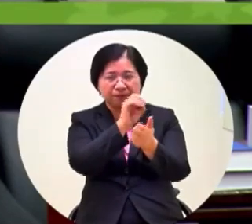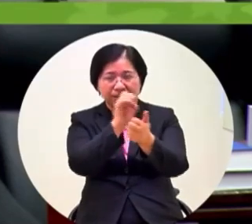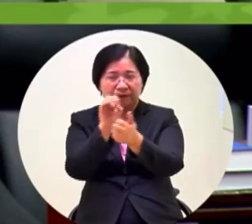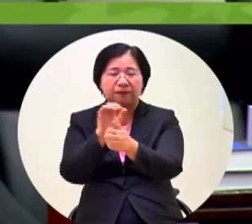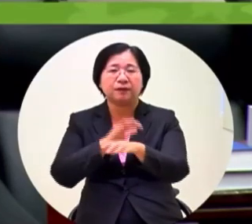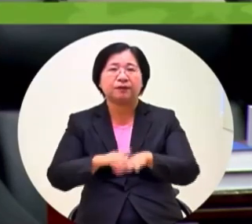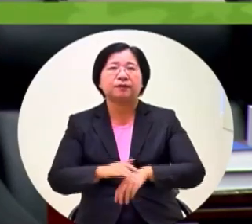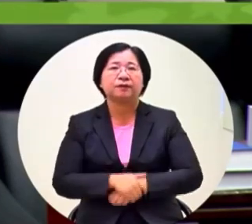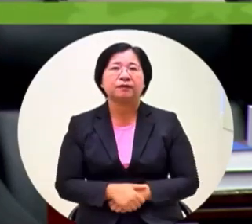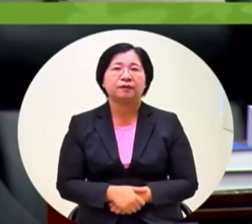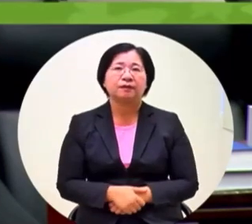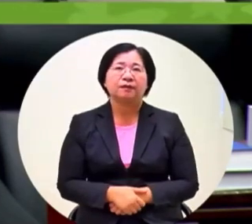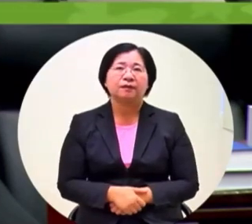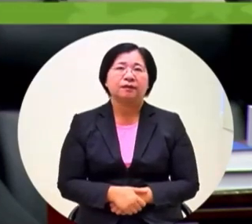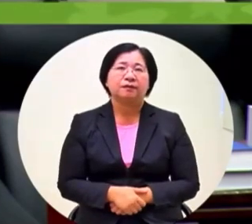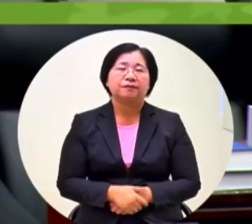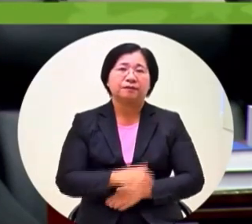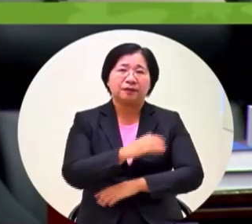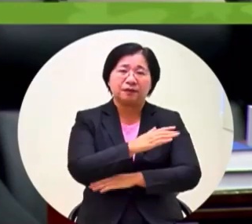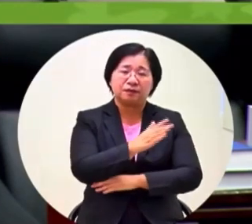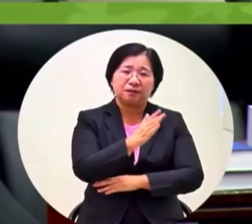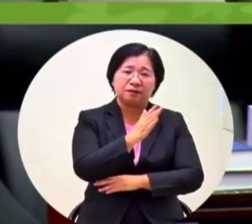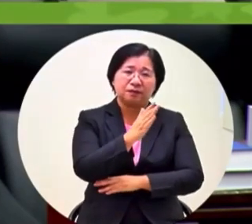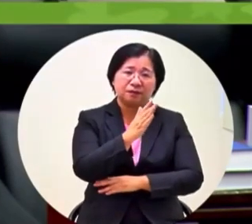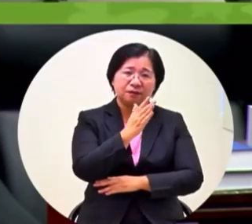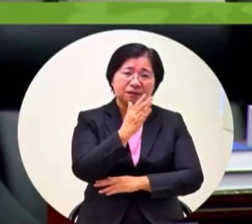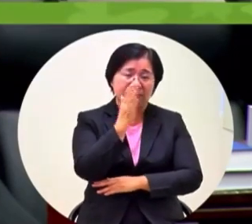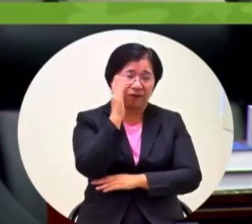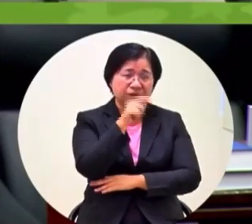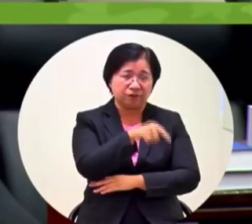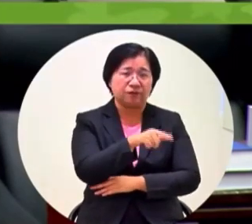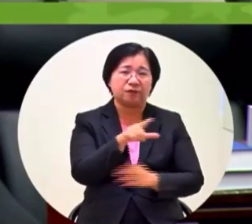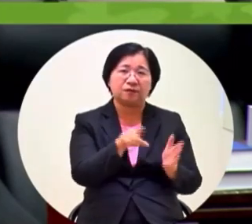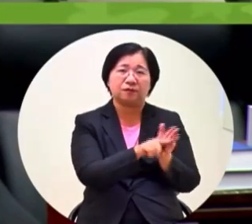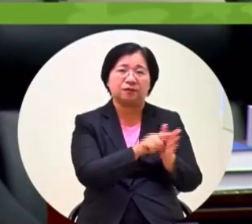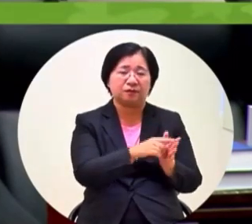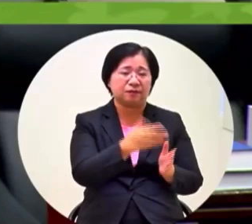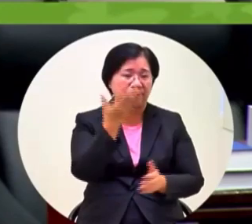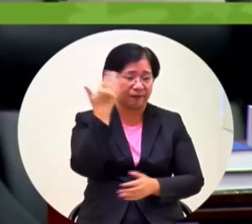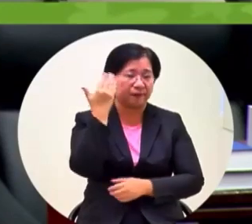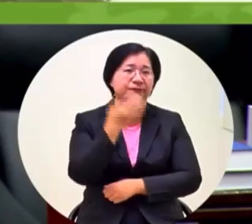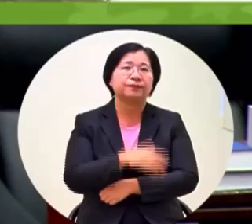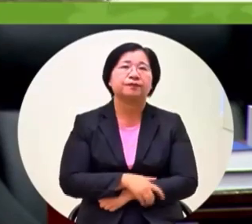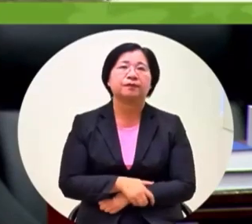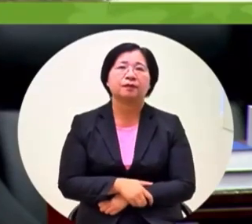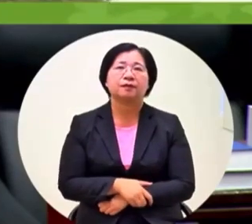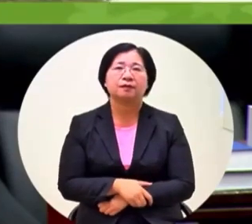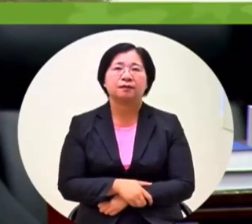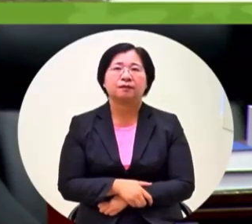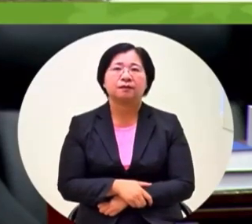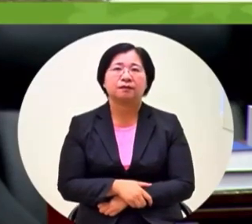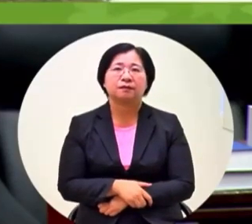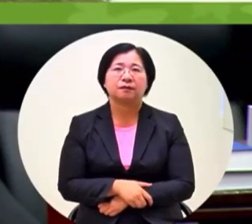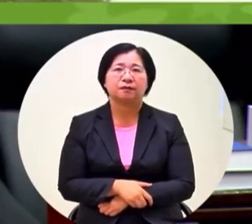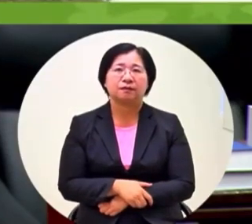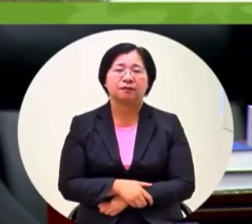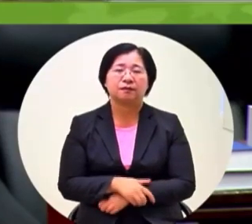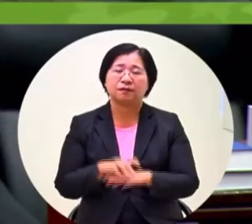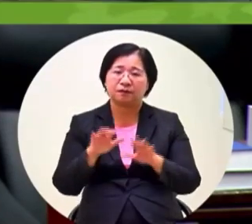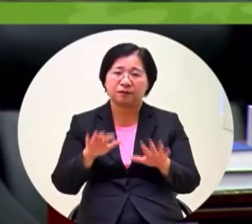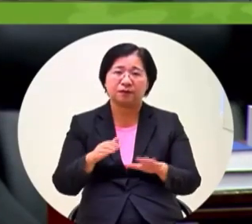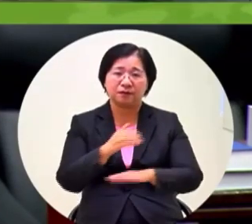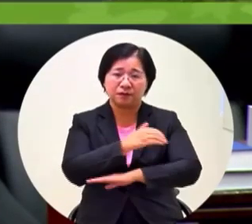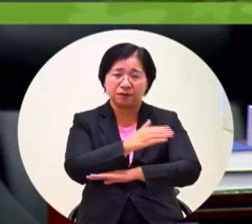这就是咱县政府时代，哦，这县政府时代吼，啊，这就是予咱县政府时代